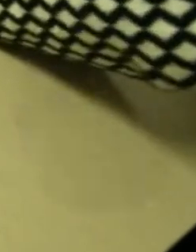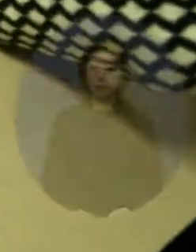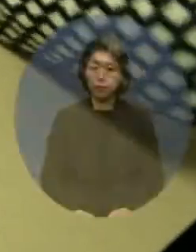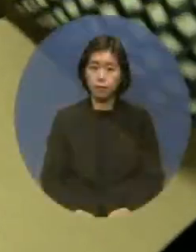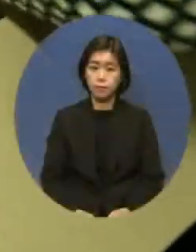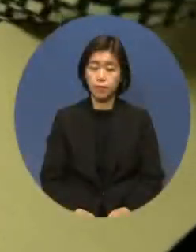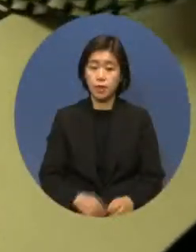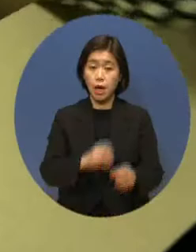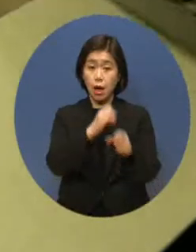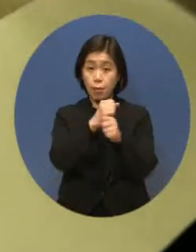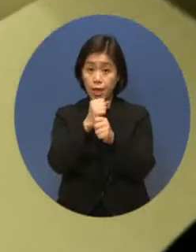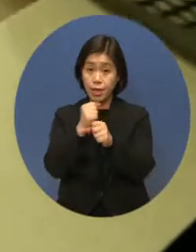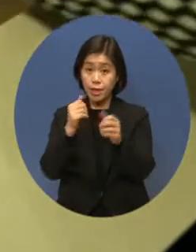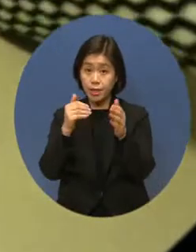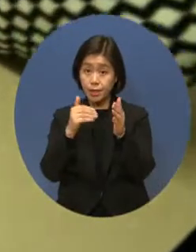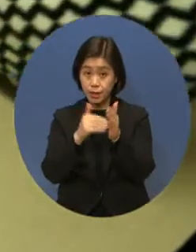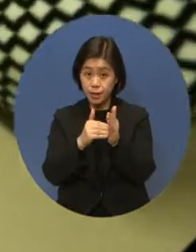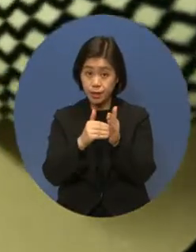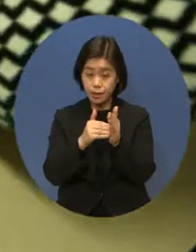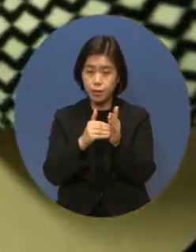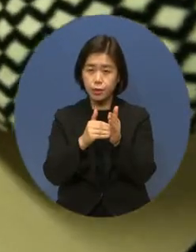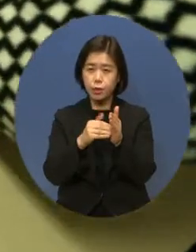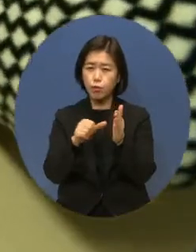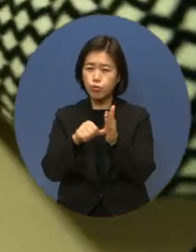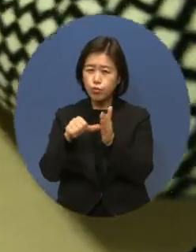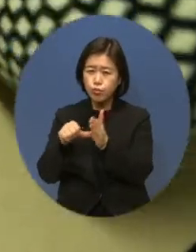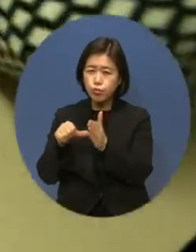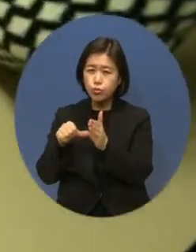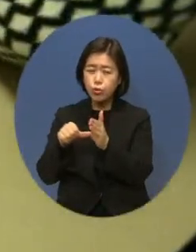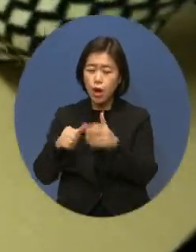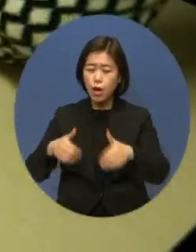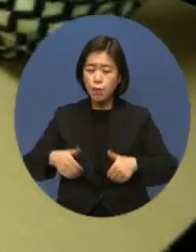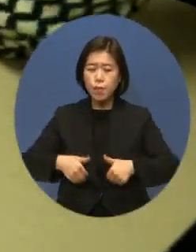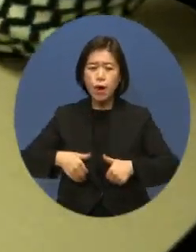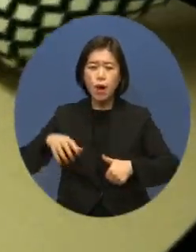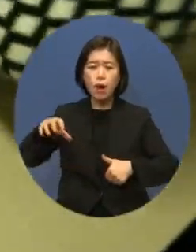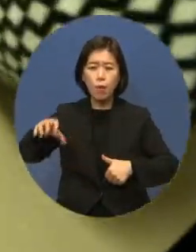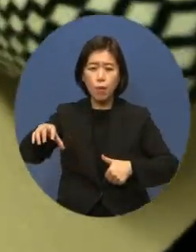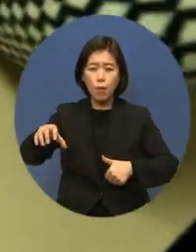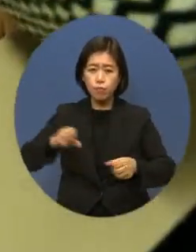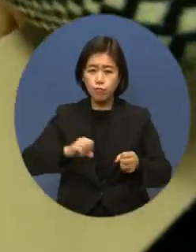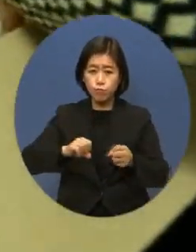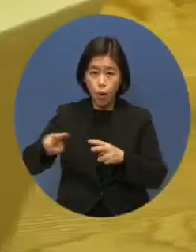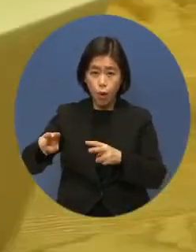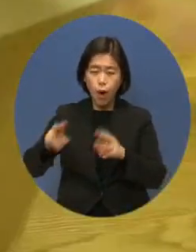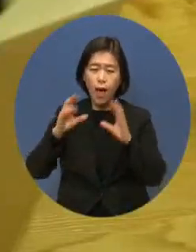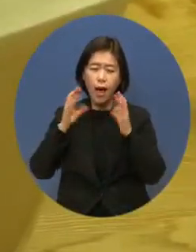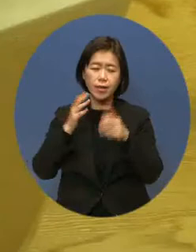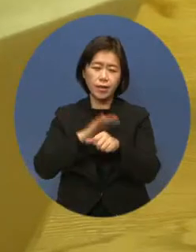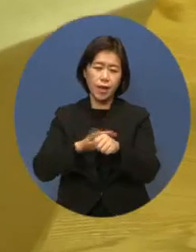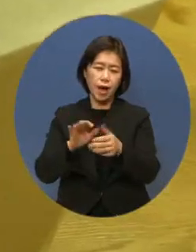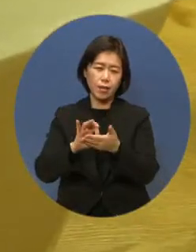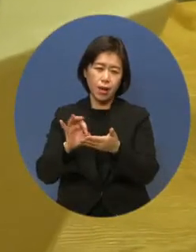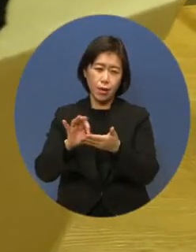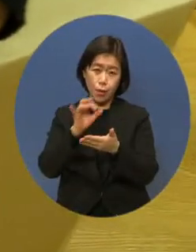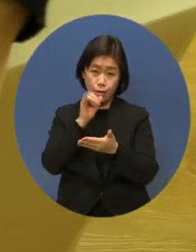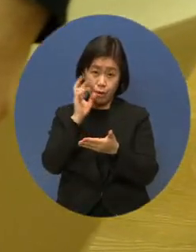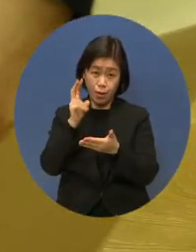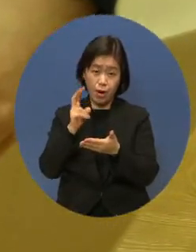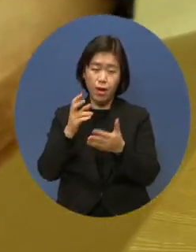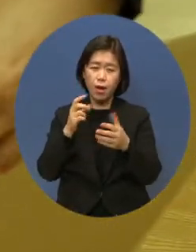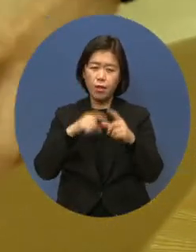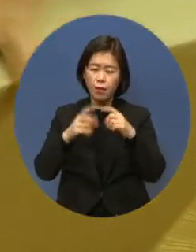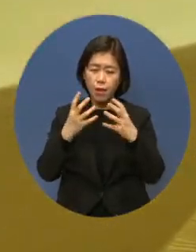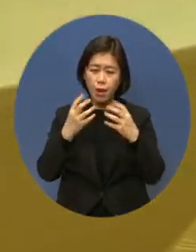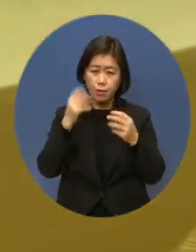제작이 끝난 점자 교구는 필요한 곳으로 보내져 아이들에게 유용하게 쓰일 텐데요. 더 많은 지원과 관심이